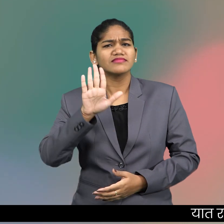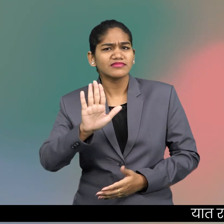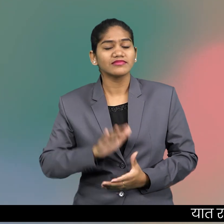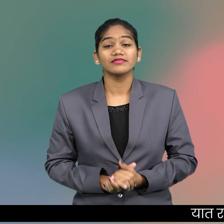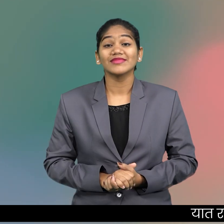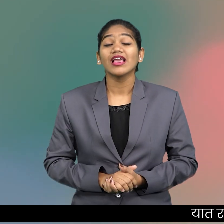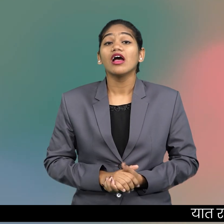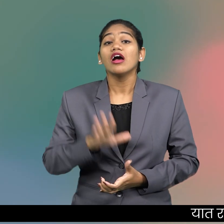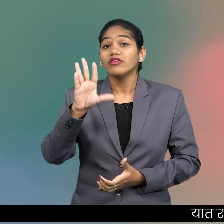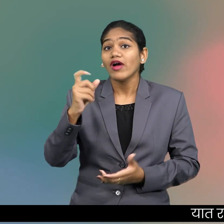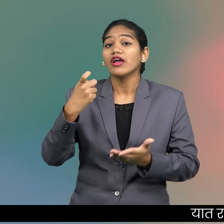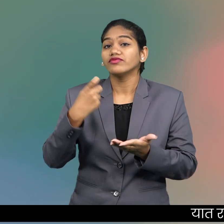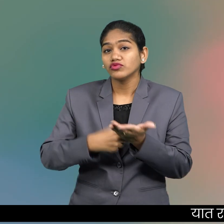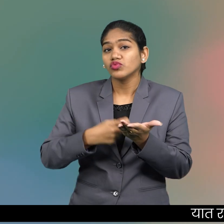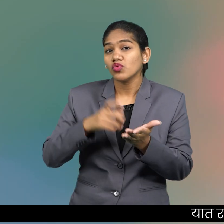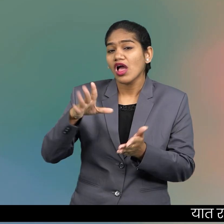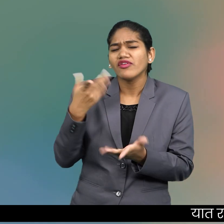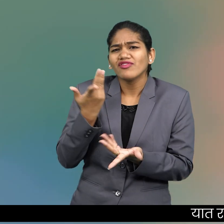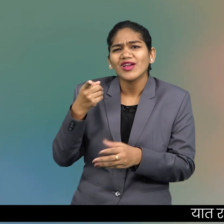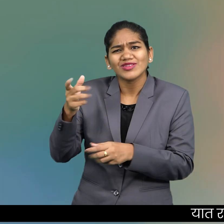यात राज्यांमधील संबंध